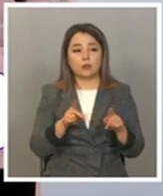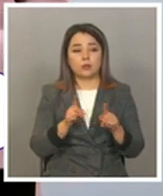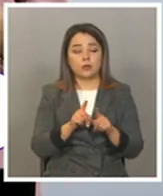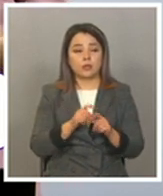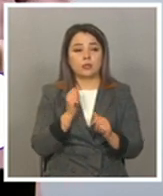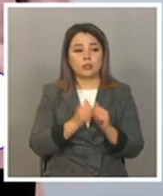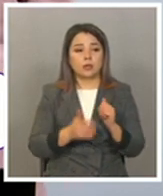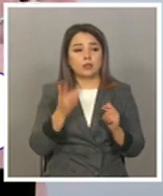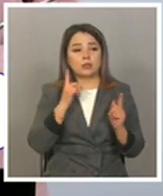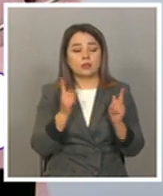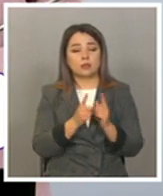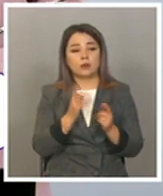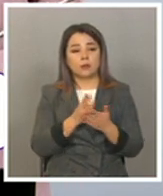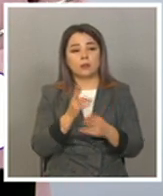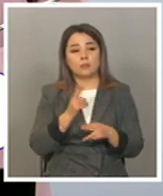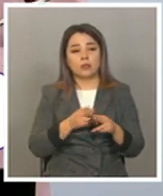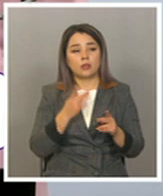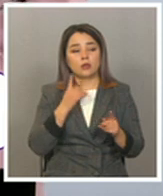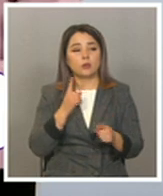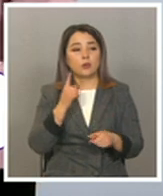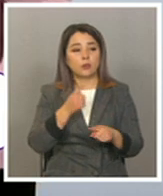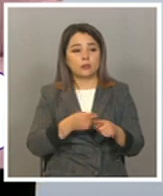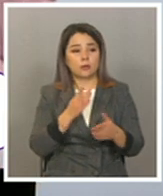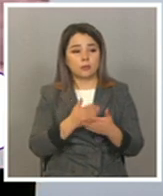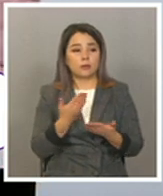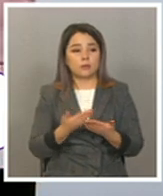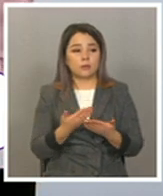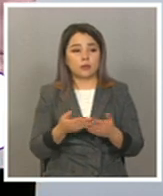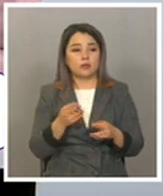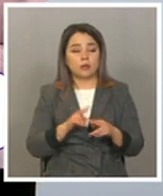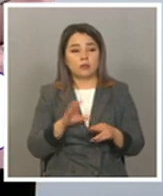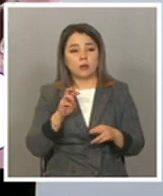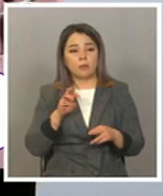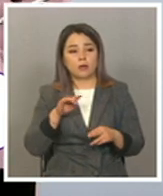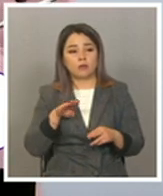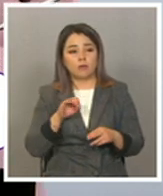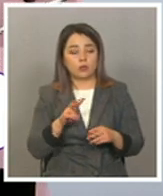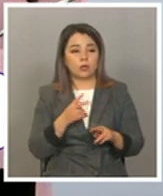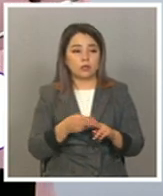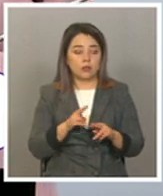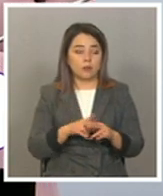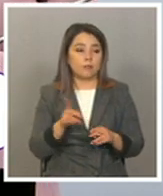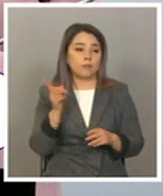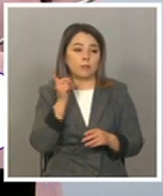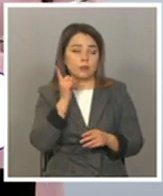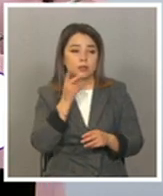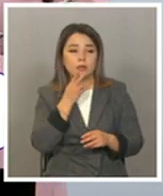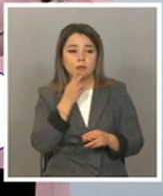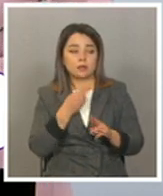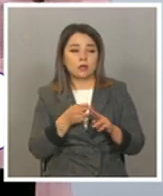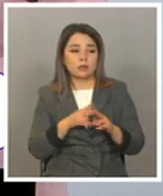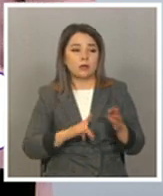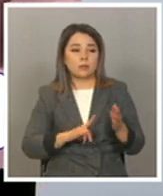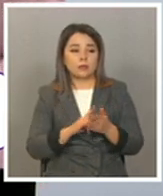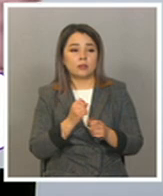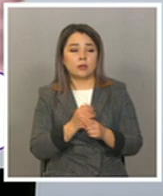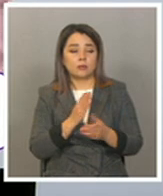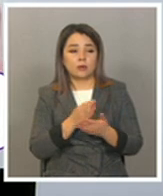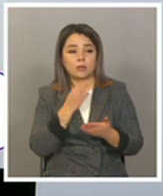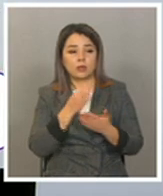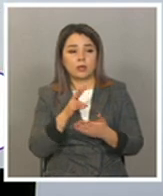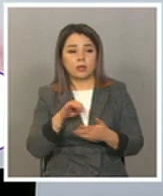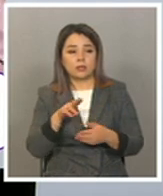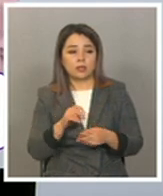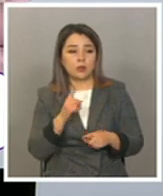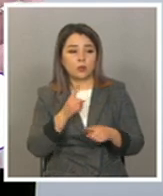кездеседі, яғни ол металдардың қосылыстары. Мысалы, смартфон батареяларын жасауда литий қосылысы қолданылады.